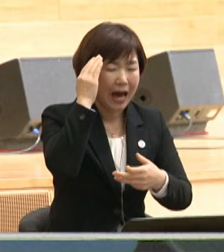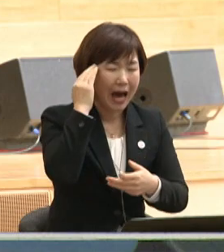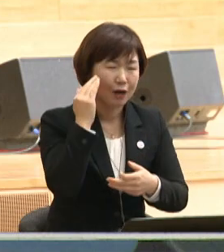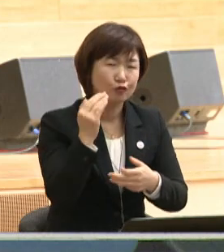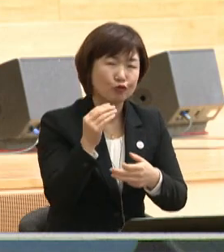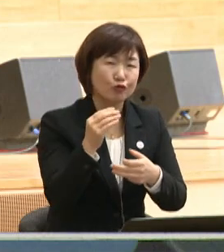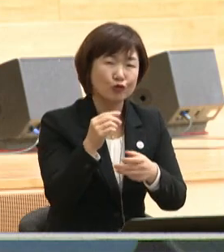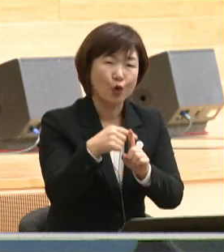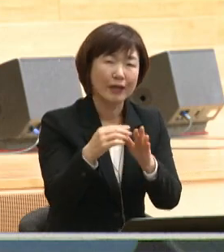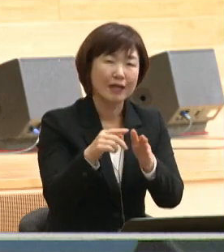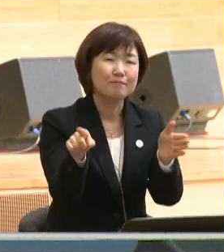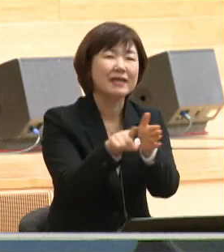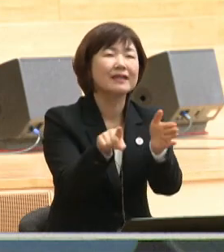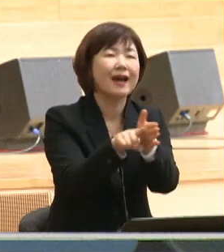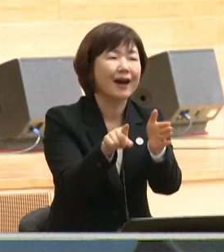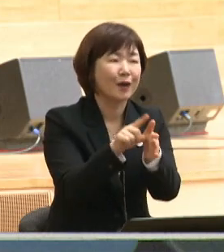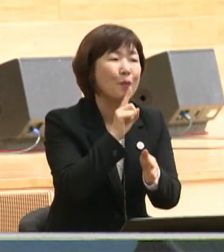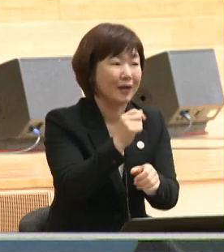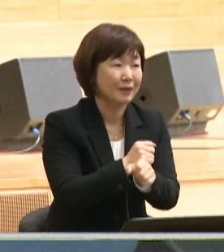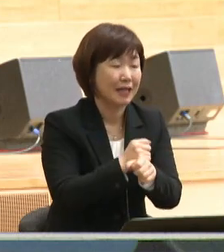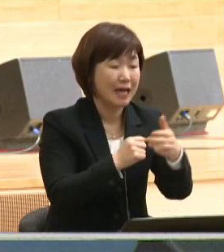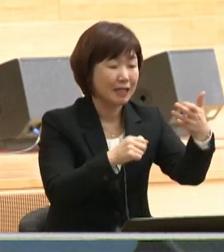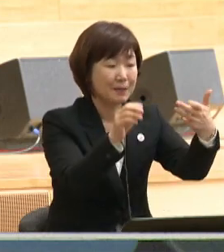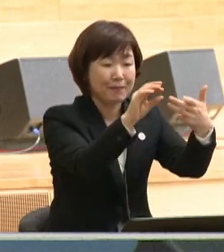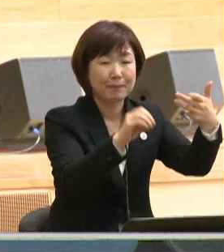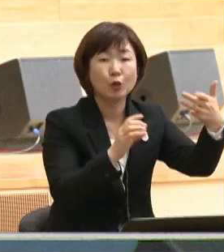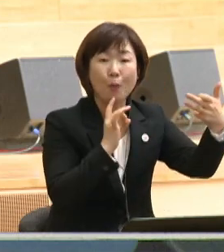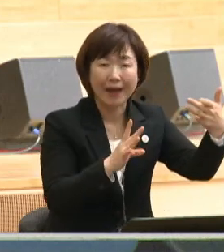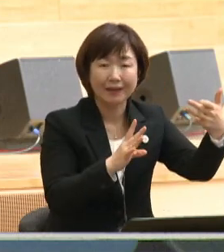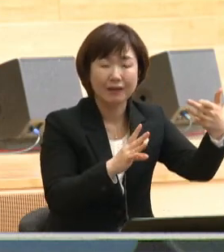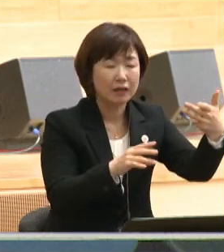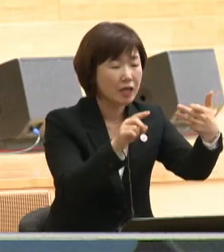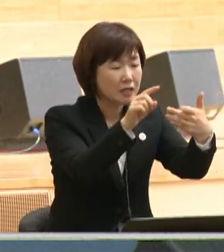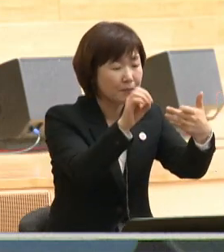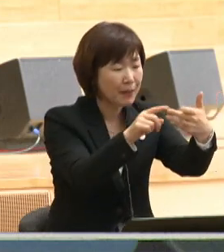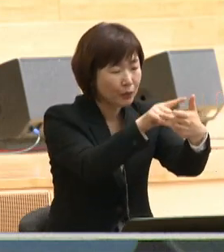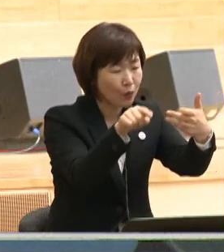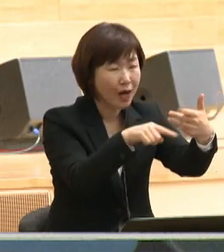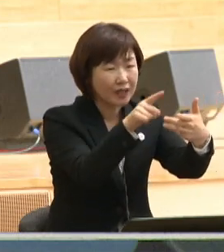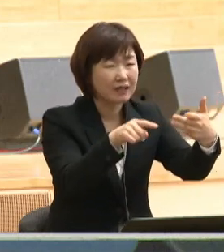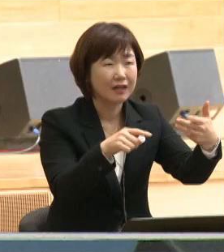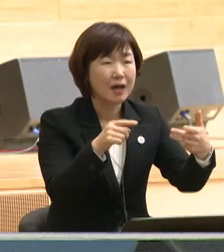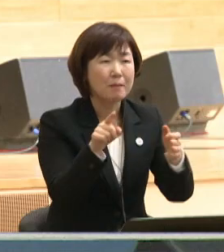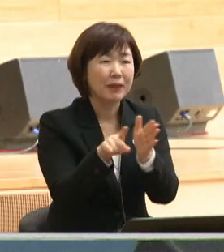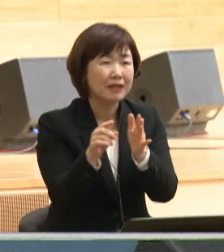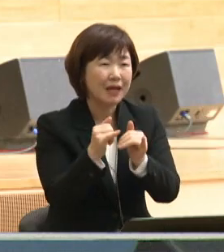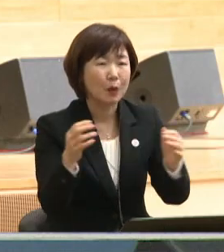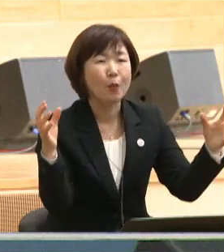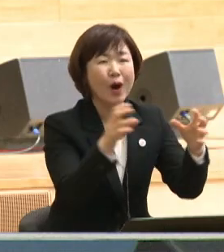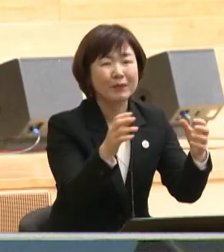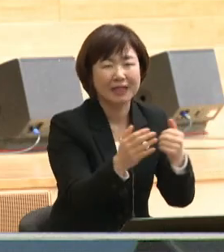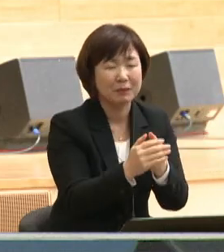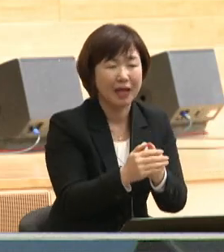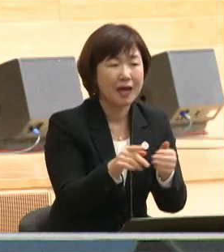대놓았습니다 근데 여기 28%에는 기독교인들도 포함되어 있기 때문에 비기독교인들의